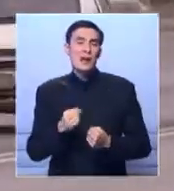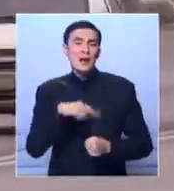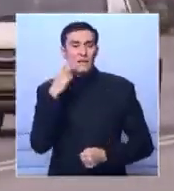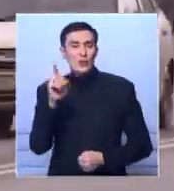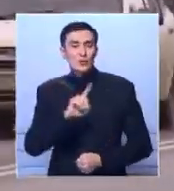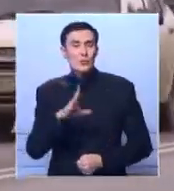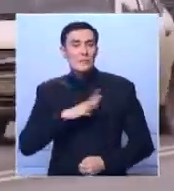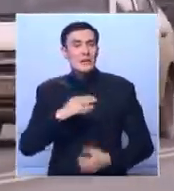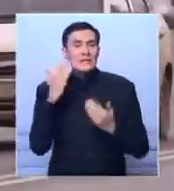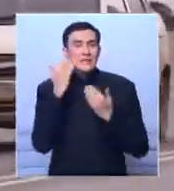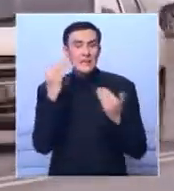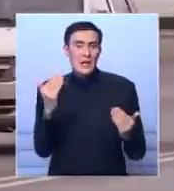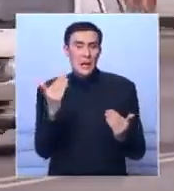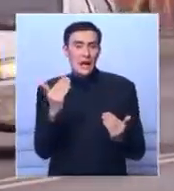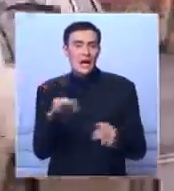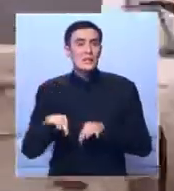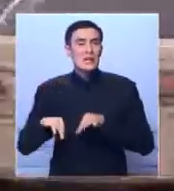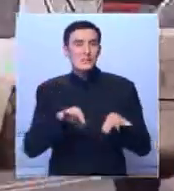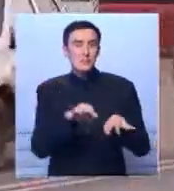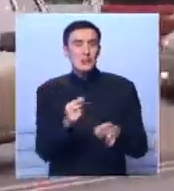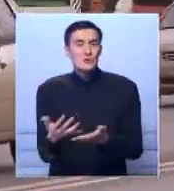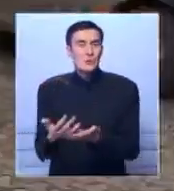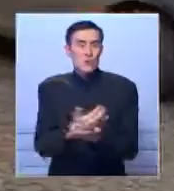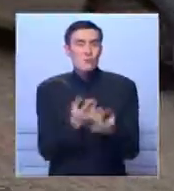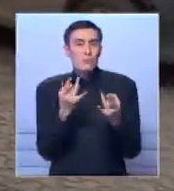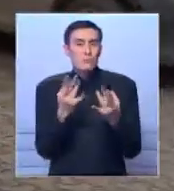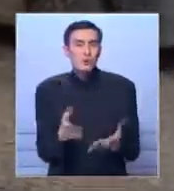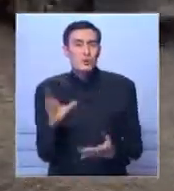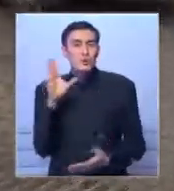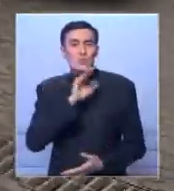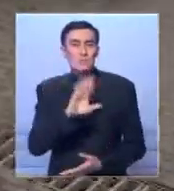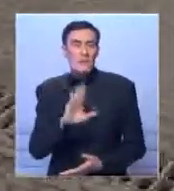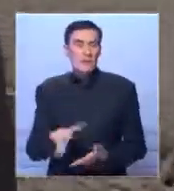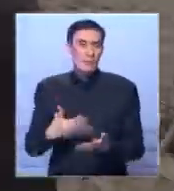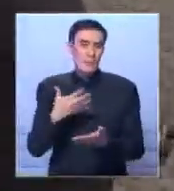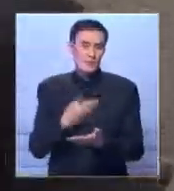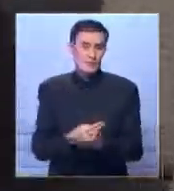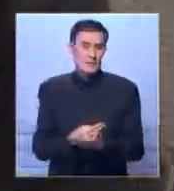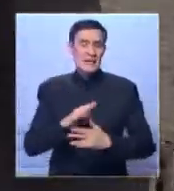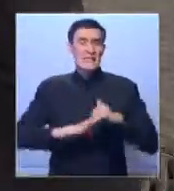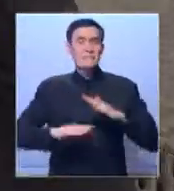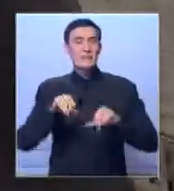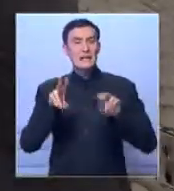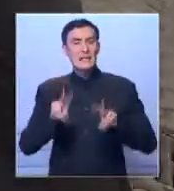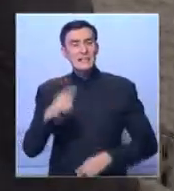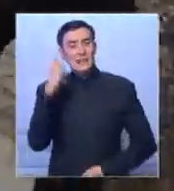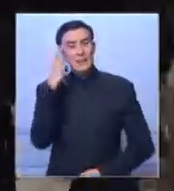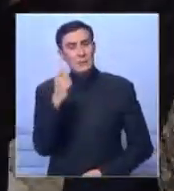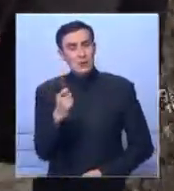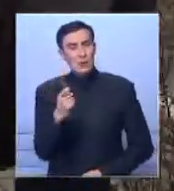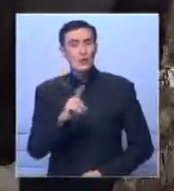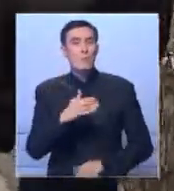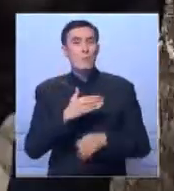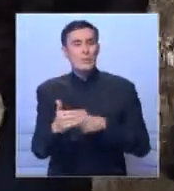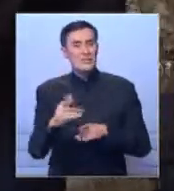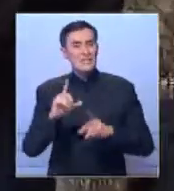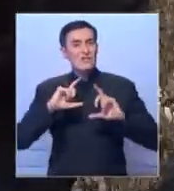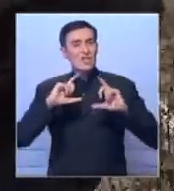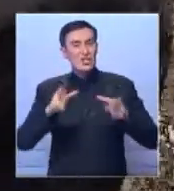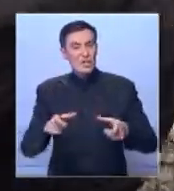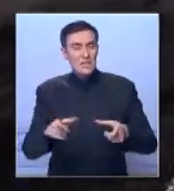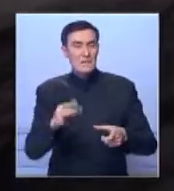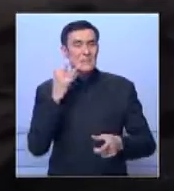на то, что не осведомлены о транспортном сборе или же попросту не успевают его оплатить. Специалисты напоминают, что после извещения и